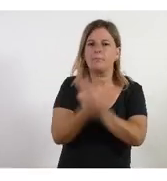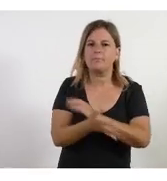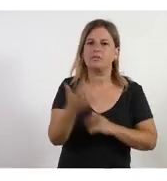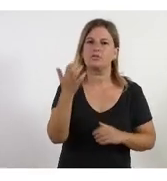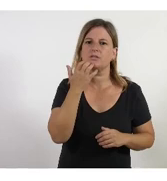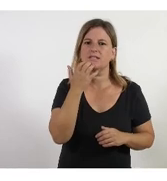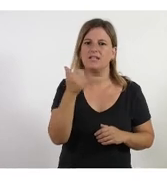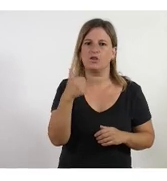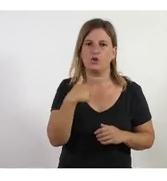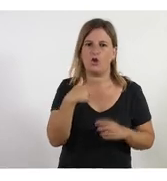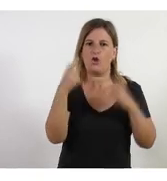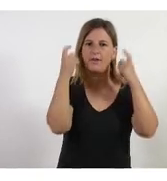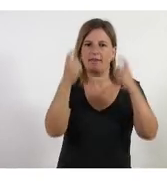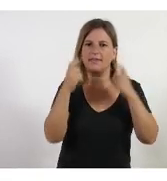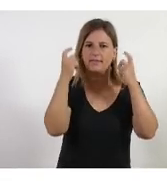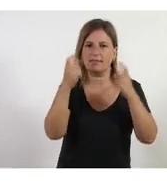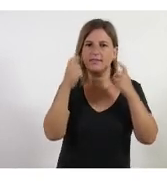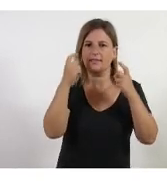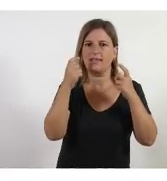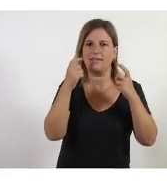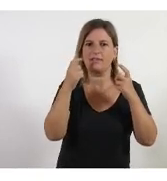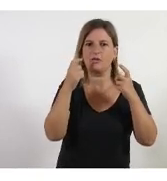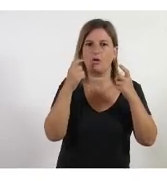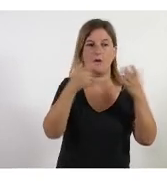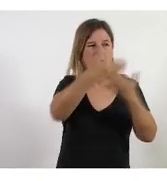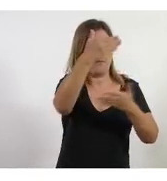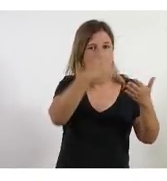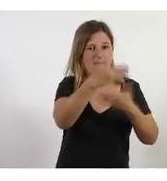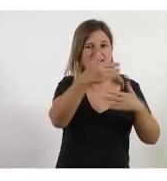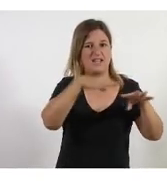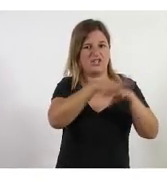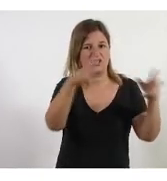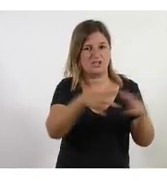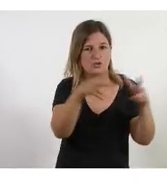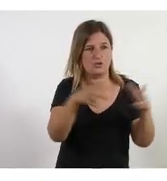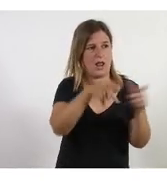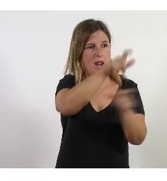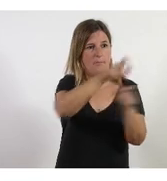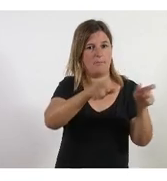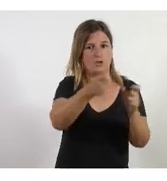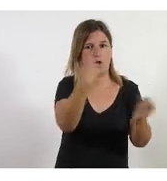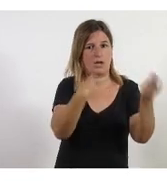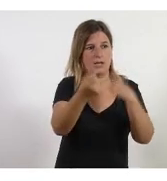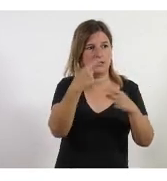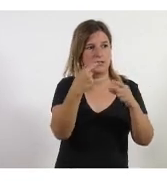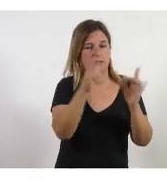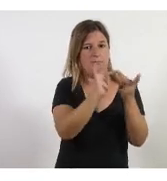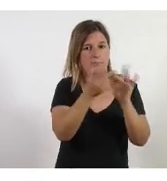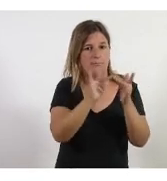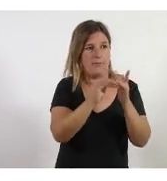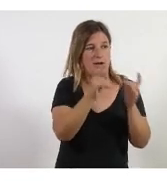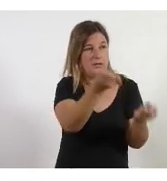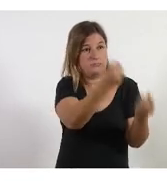intentant processar informació dels mitjans de comunicació, de les xarxes socials, de les persones que em truquen, amb les que parlo, etcètera,